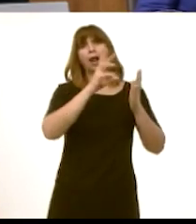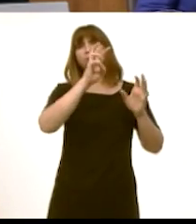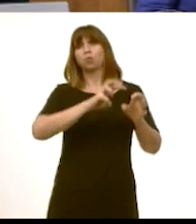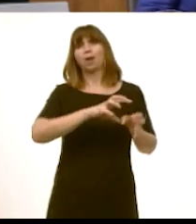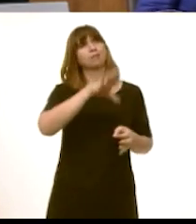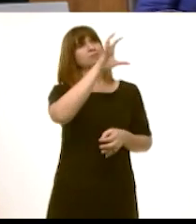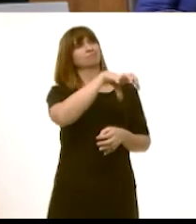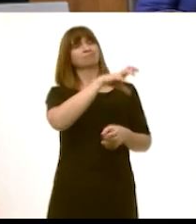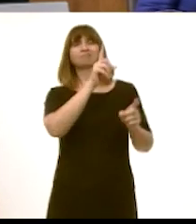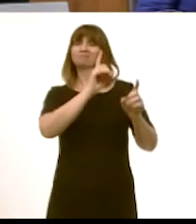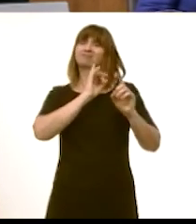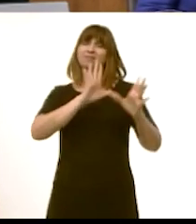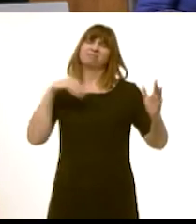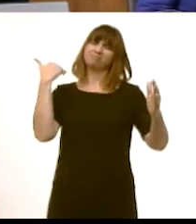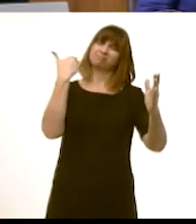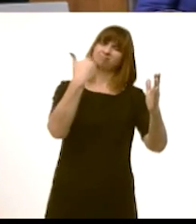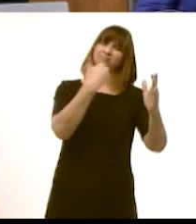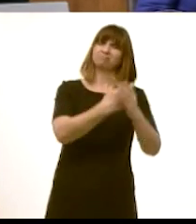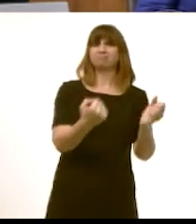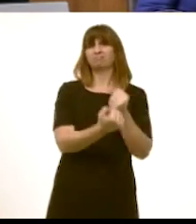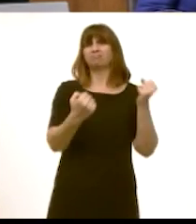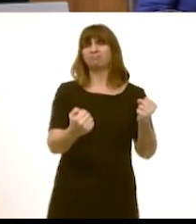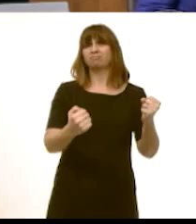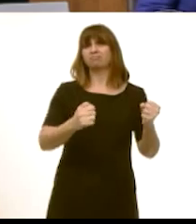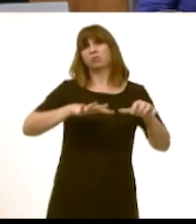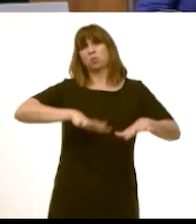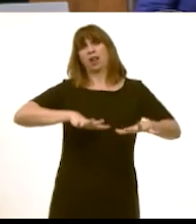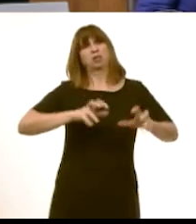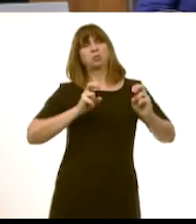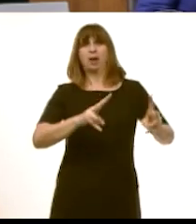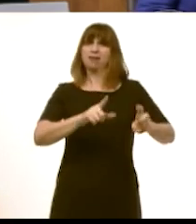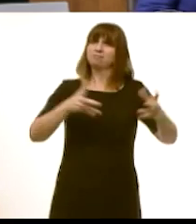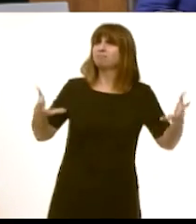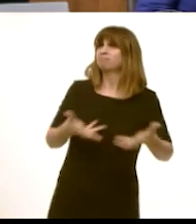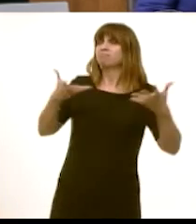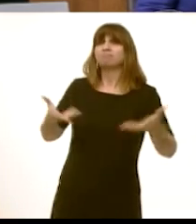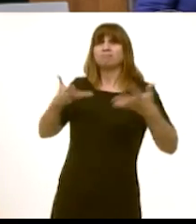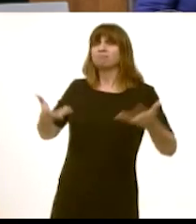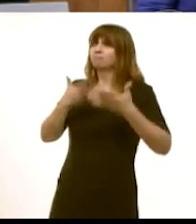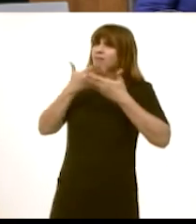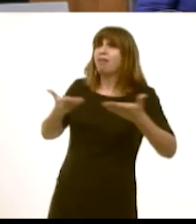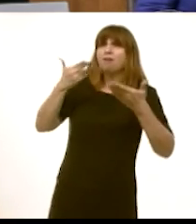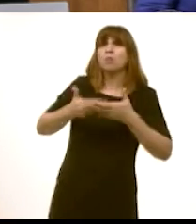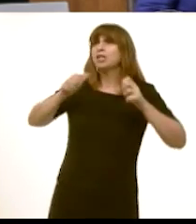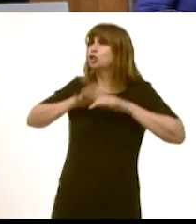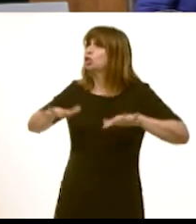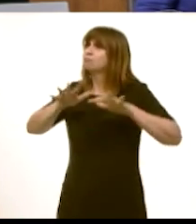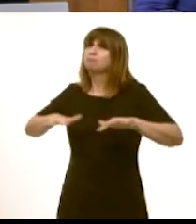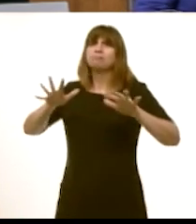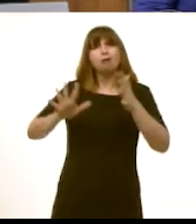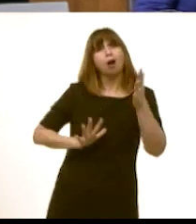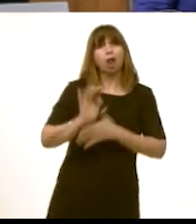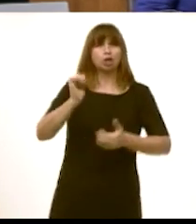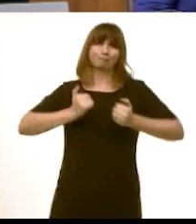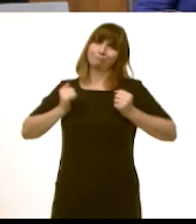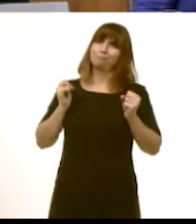Mae ganddi ran bwysig i'w chwarae wrth hyrwyddo'n diwylliant a'n treftadaeth a'n hiaith, wrth gwrs. Ni'n sicrhau bod ni'n